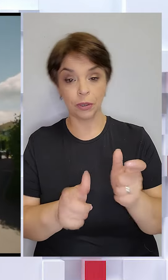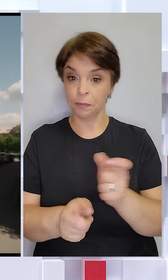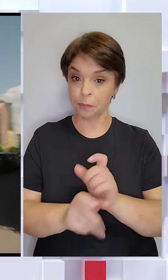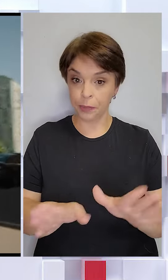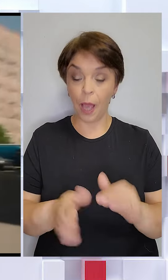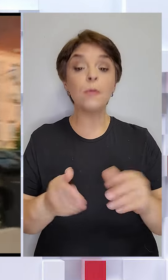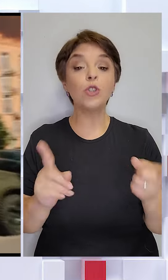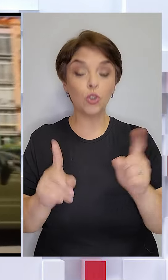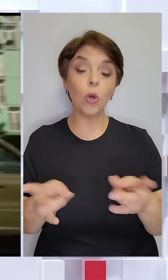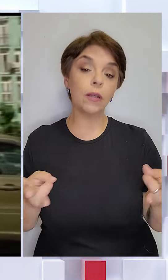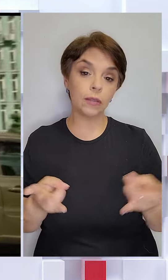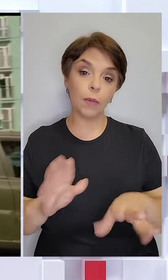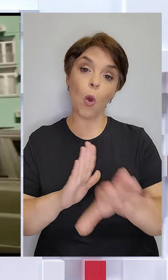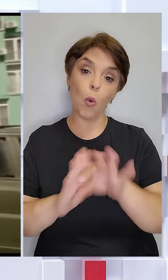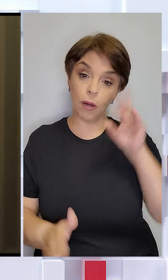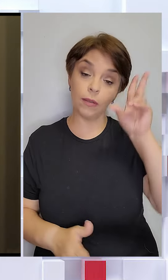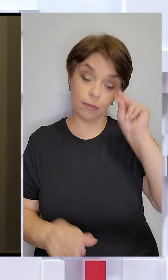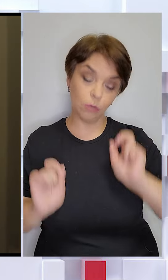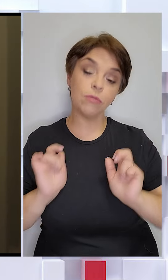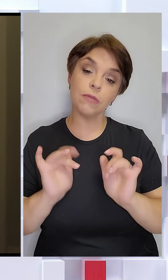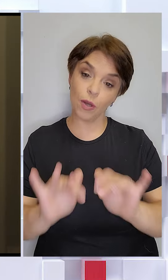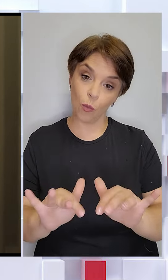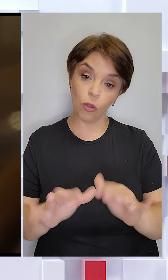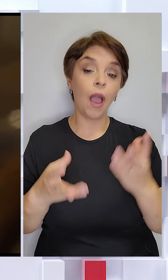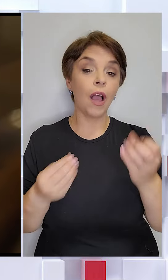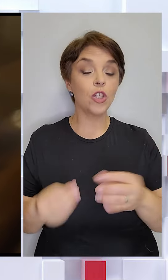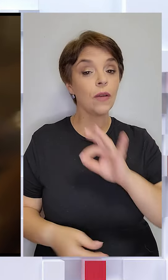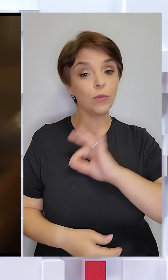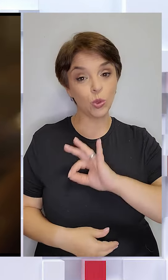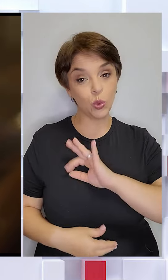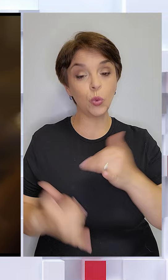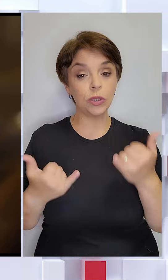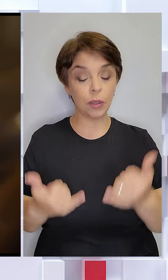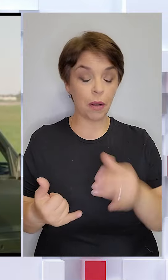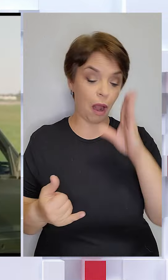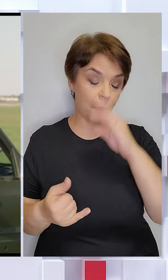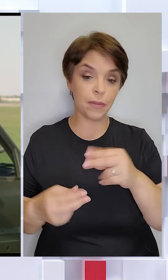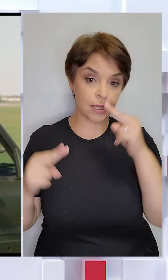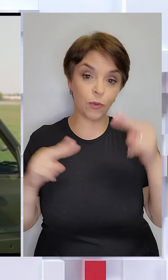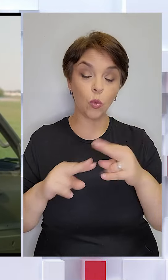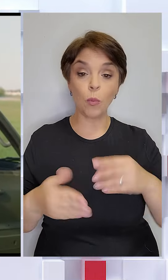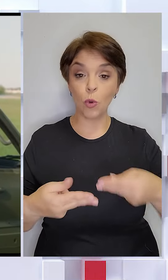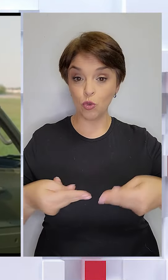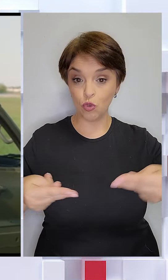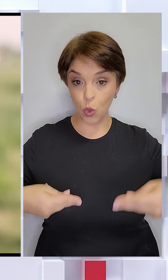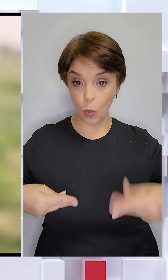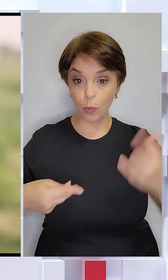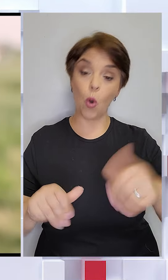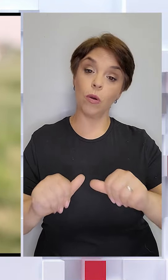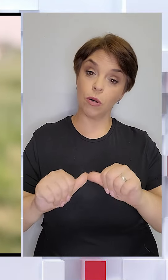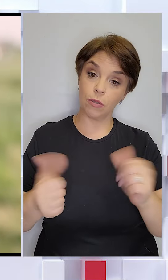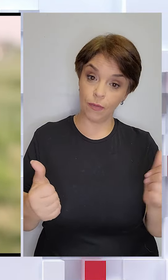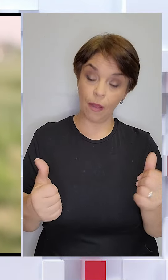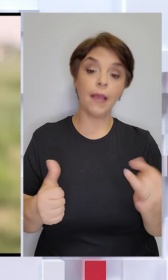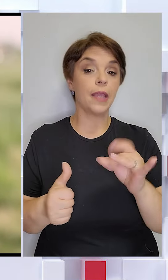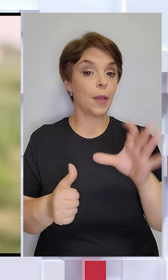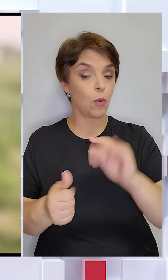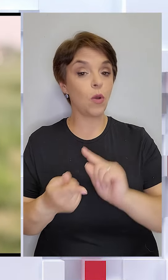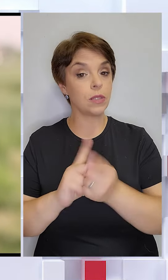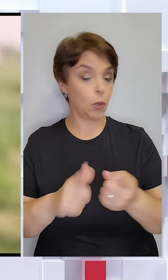відповідь, після чого треба обрати дату церемонії. А ще в застосунку тепер доступні свідоцтво про шлюб, про його розірвання та